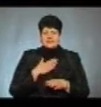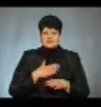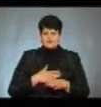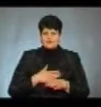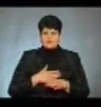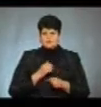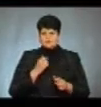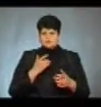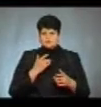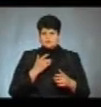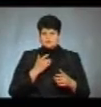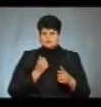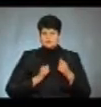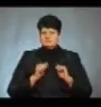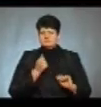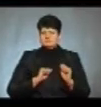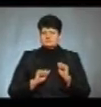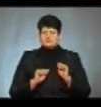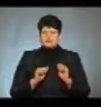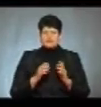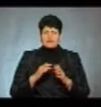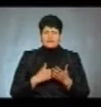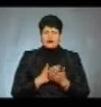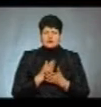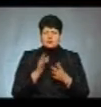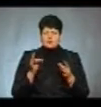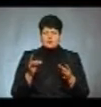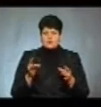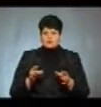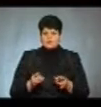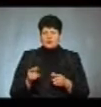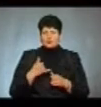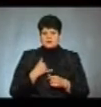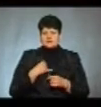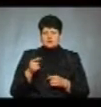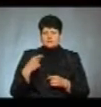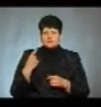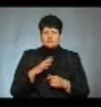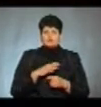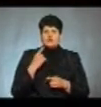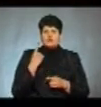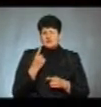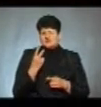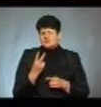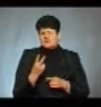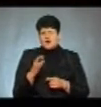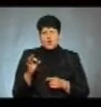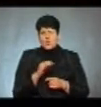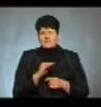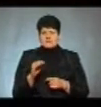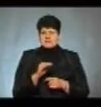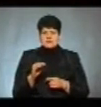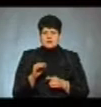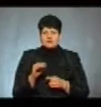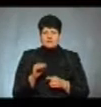невдоволення якістю пакунків, але в нас по Тернопільській області це фактично було одне таке звернення чи два таких звернення офіційно